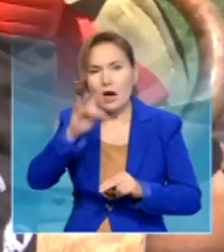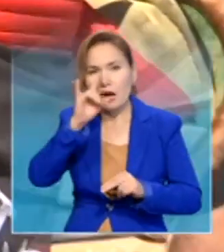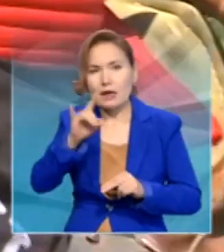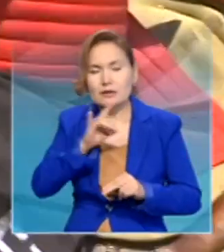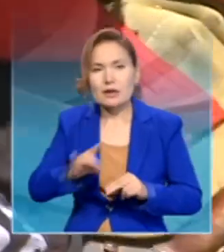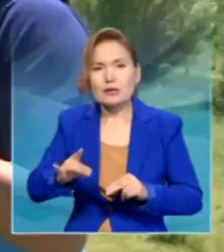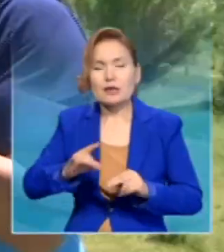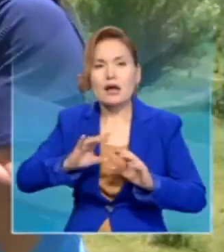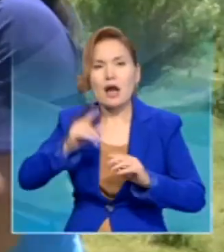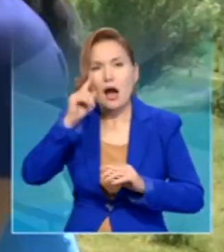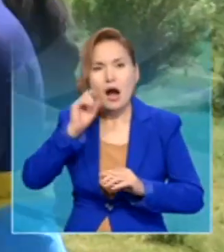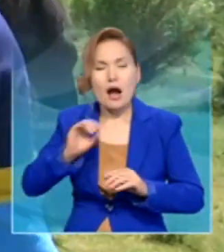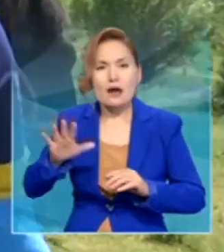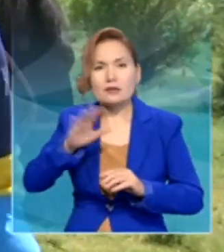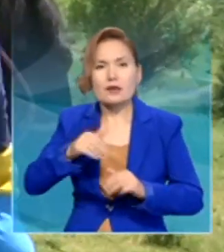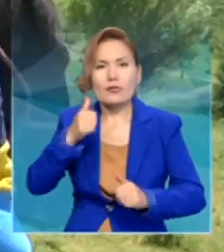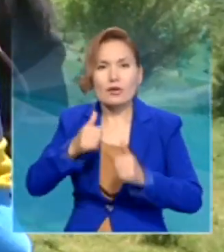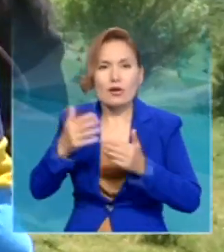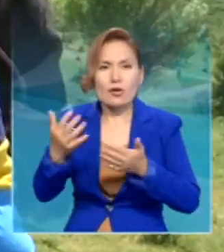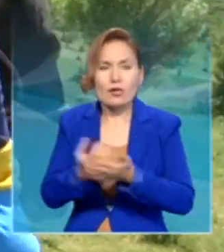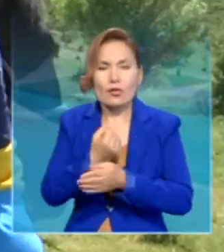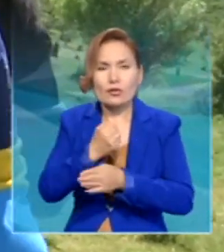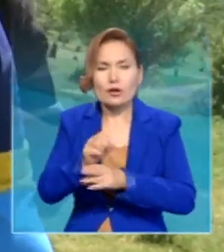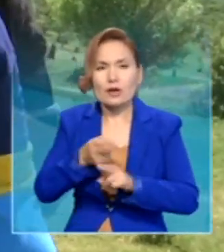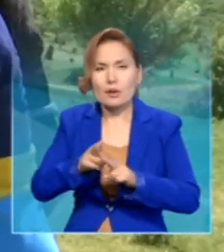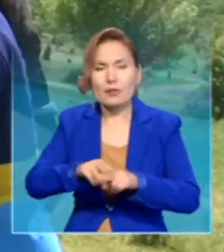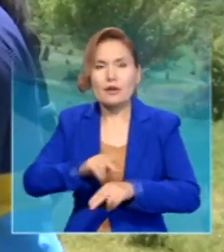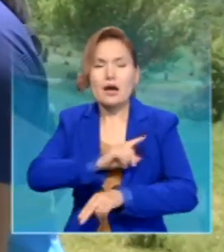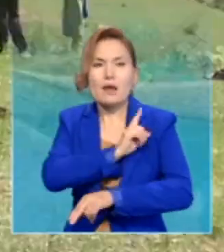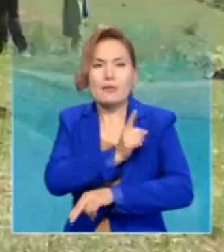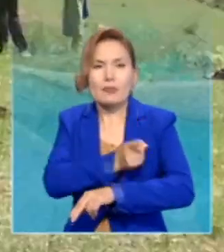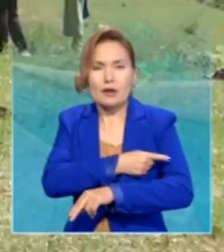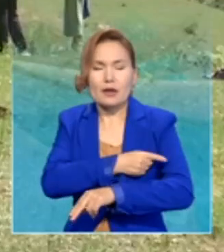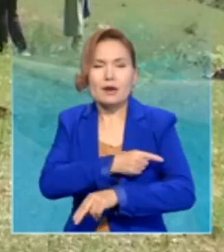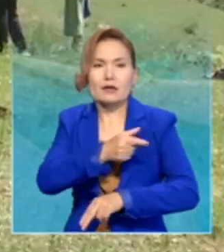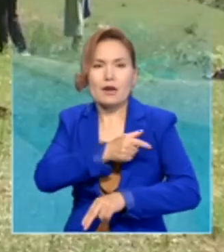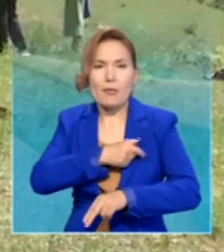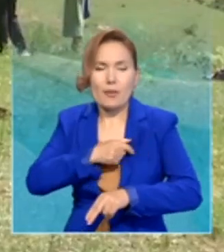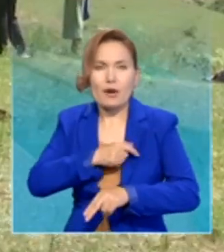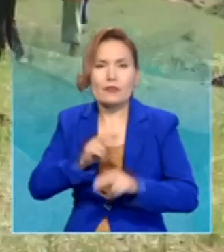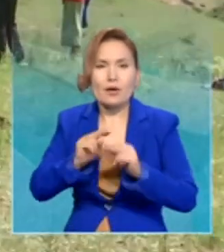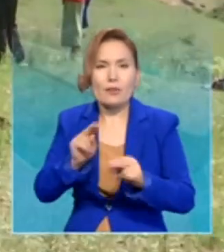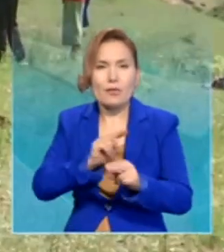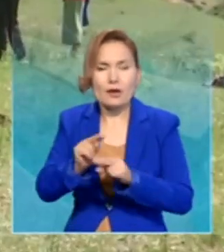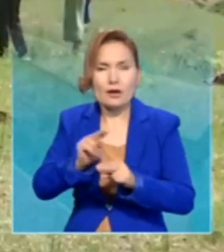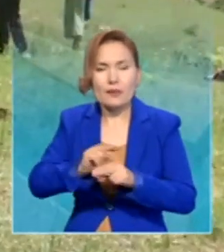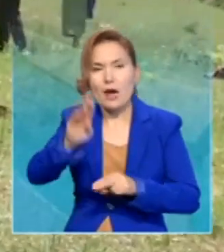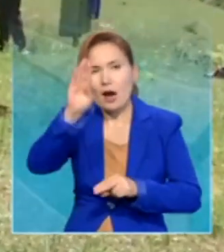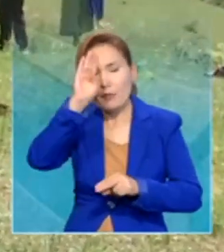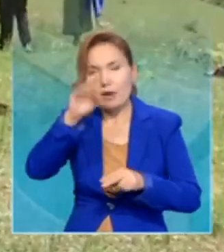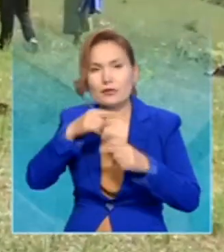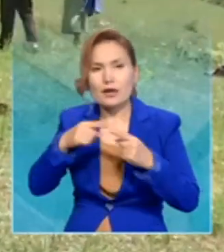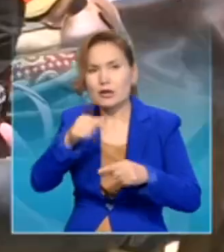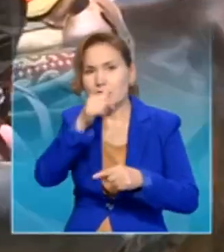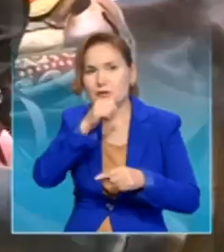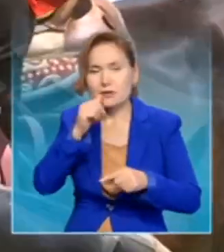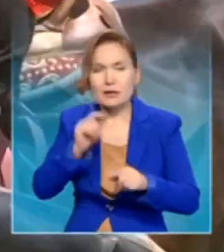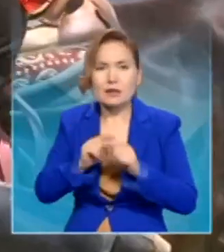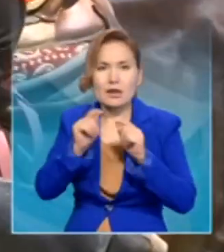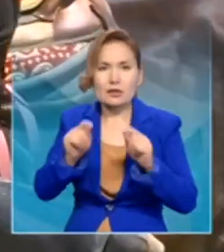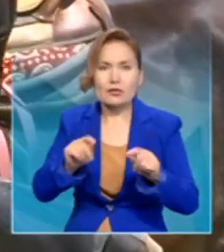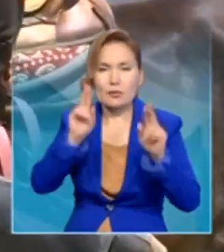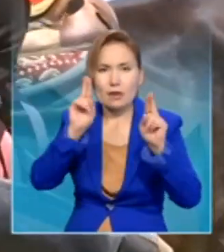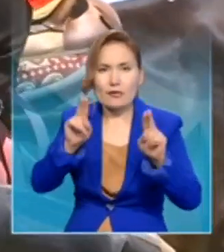және Азияның бірнеше дүркін чемпионы. Білікті бапкер балаларға ат үстінде күресудің айла тәсілдерін үйретіп жүр.